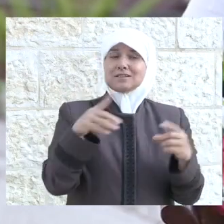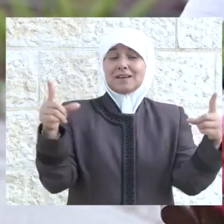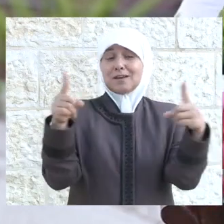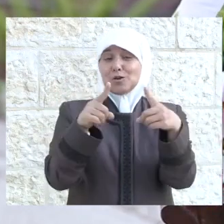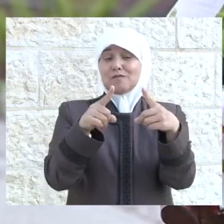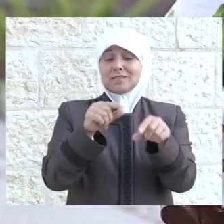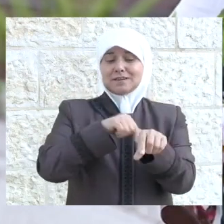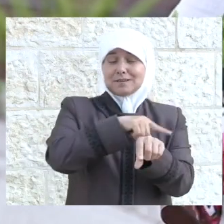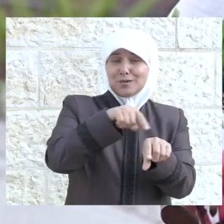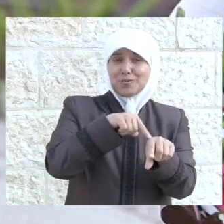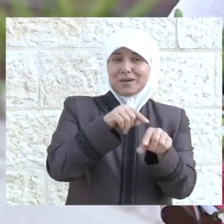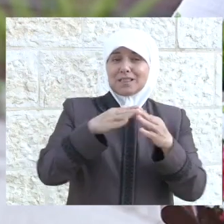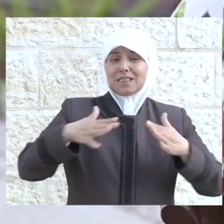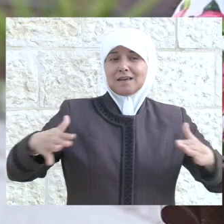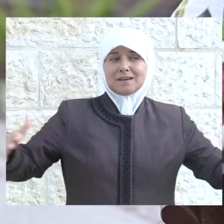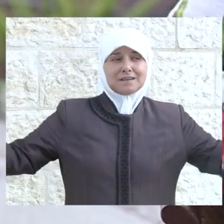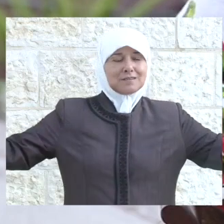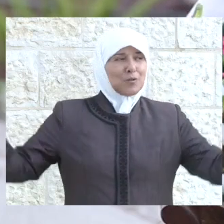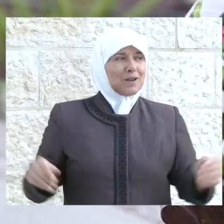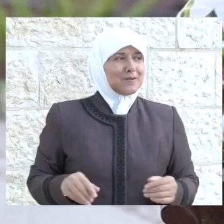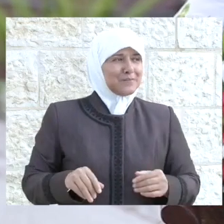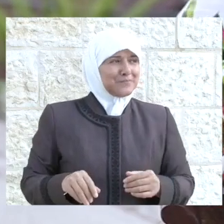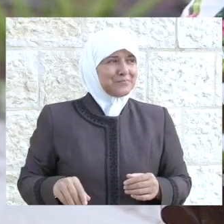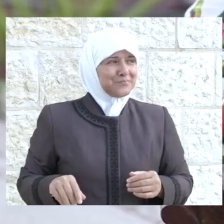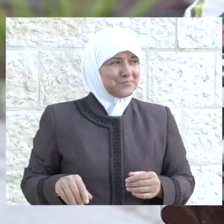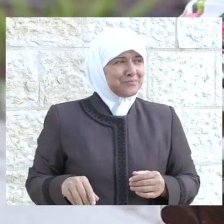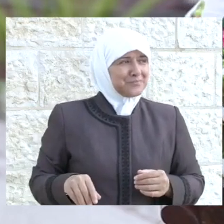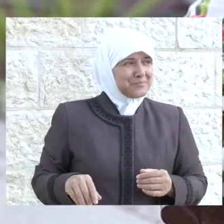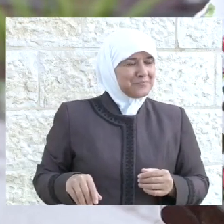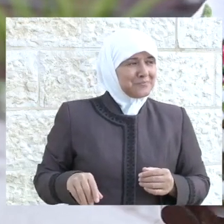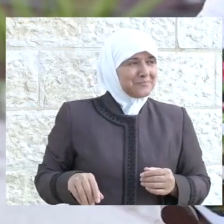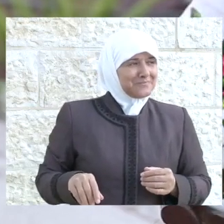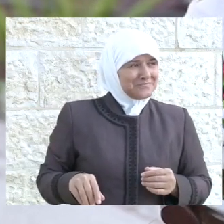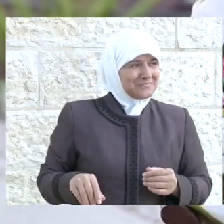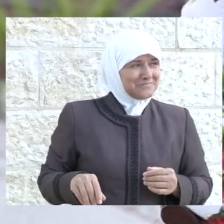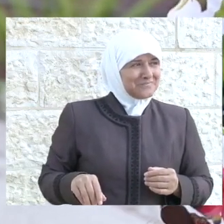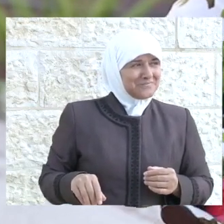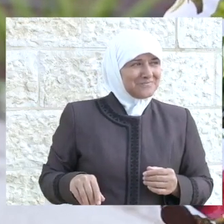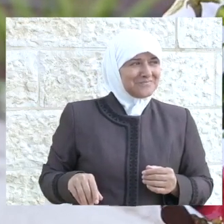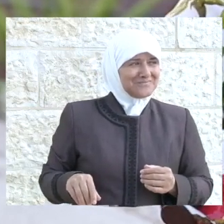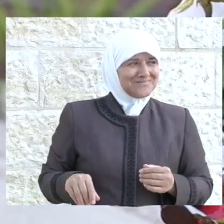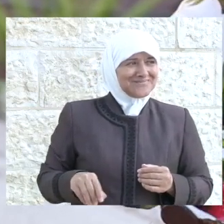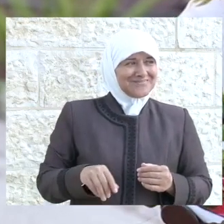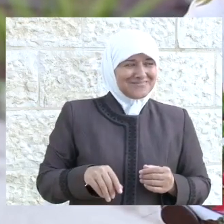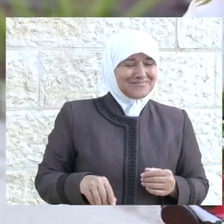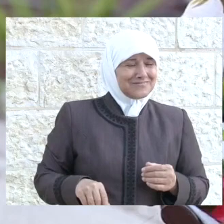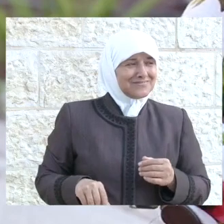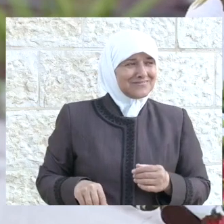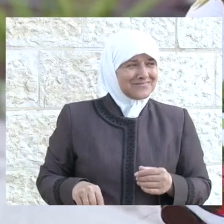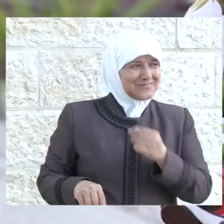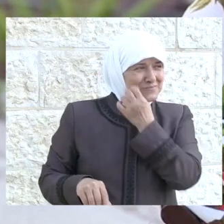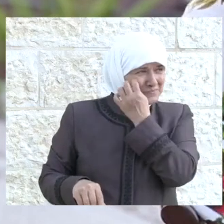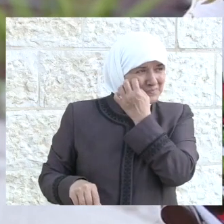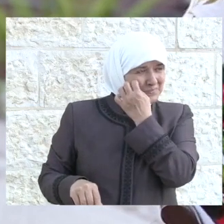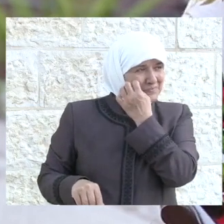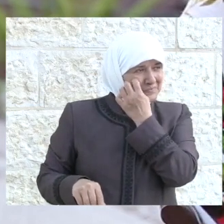إنه خصوصاً إنه كان الطرف جديد، يعني لازم أبلش شوي شوي. بس أنا نطيت على الجبال مباشرة، يعني حتى